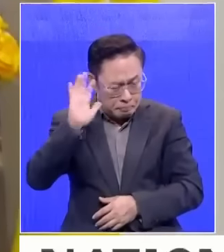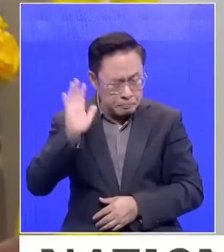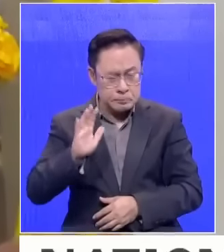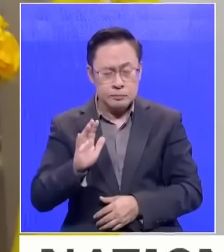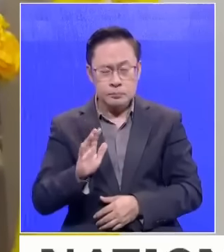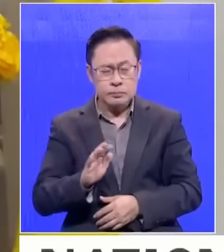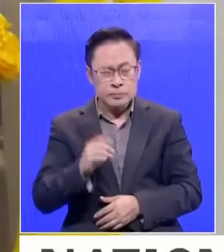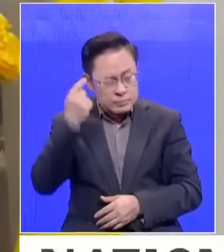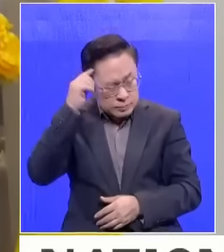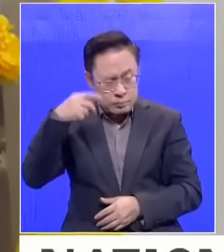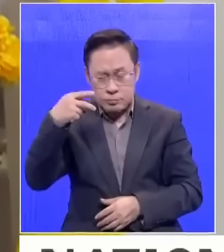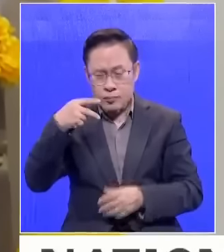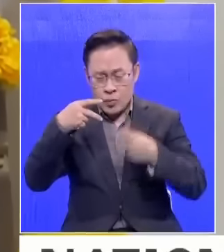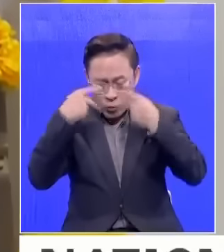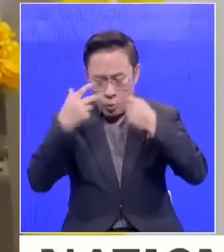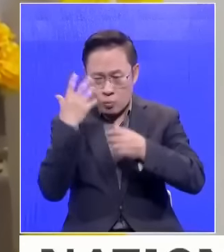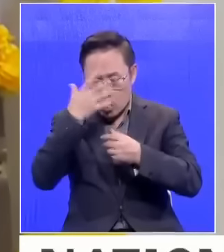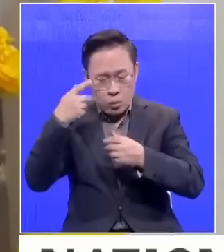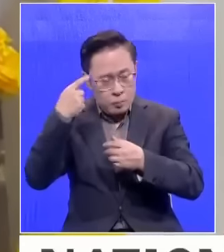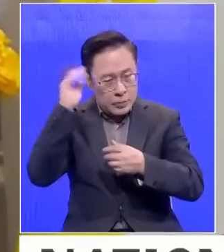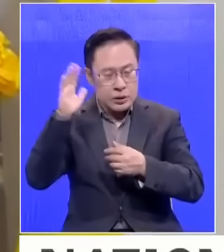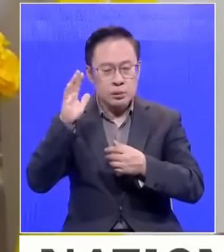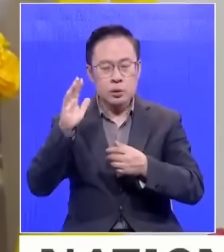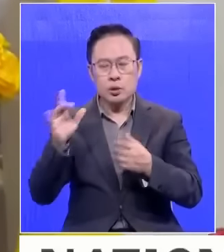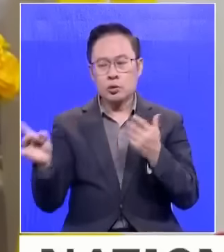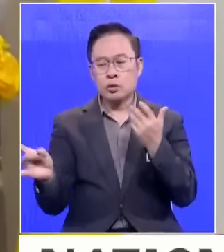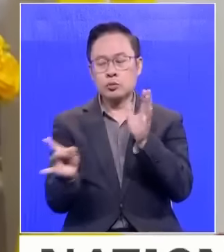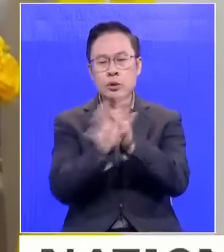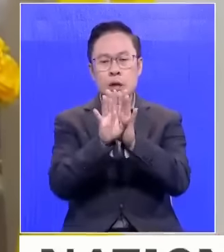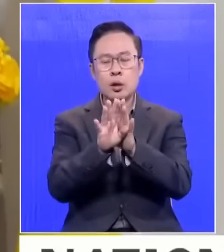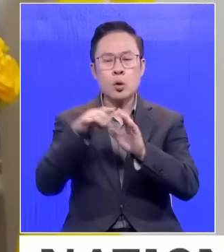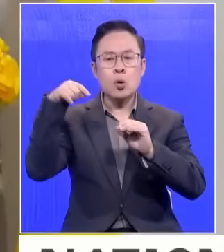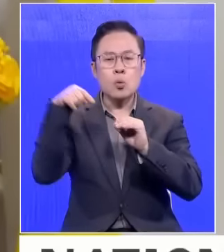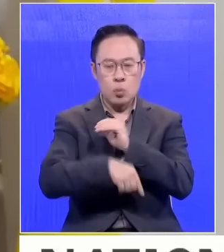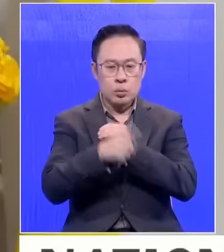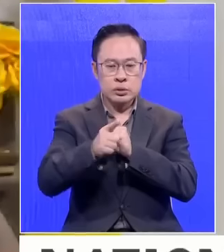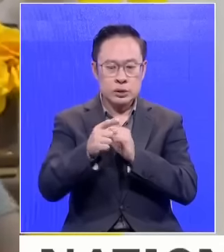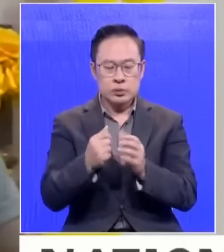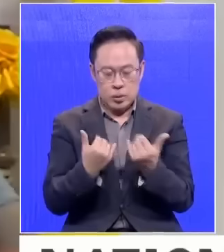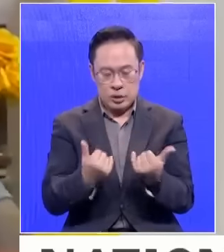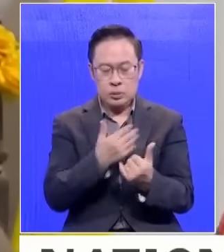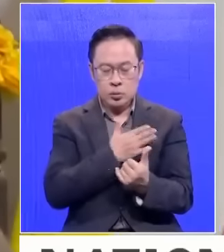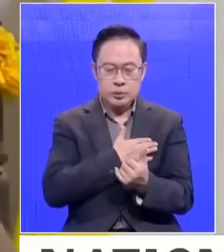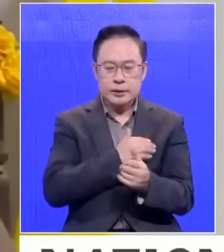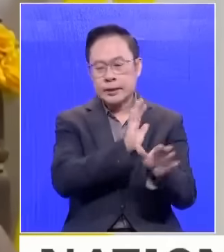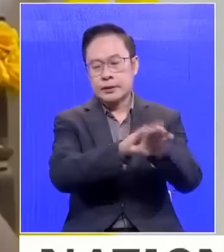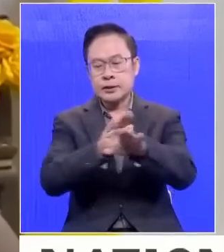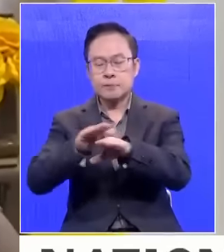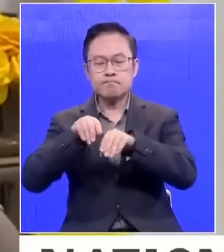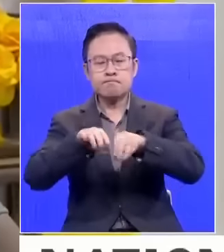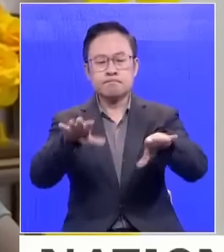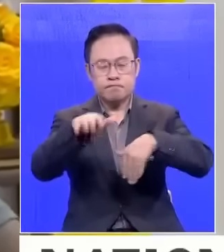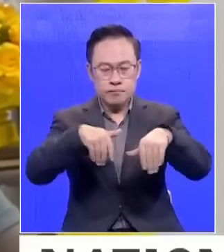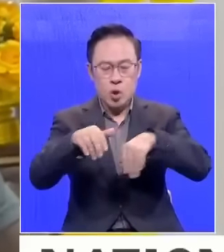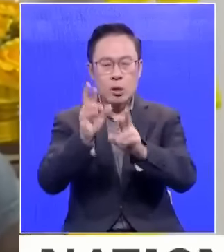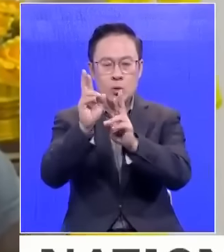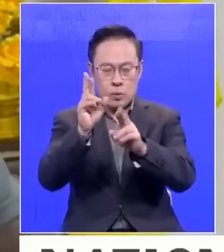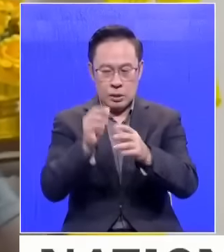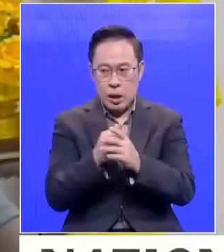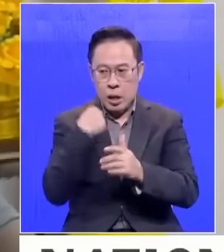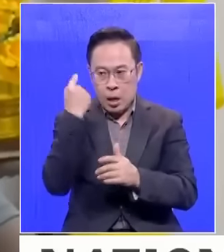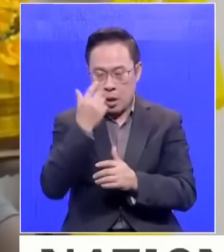ตือนได้แค่ว่าต้องระวังตัวให้มากๆคิดเยอะๆค่ะ เธอฝากเตือนเลยนะครับให้ระวังพี่มิต